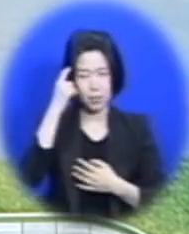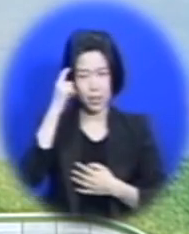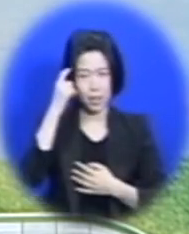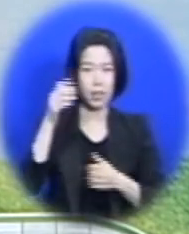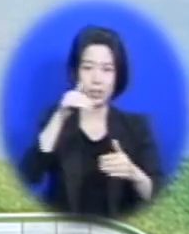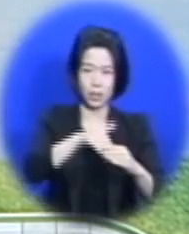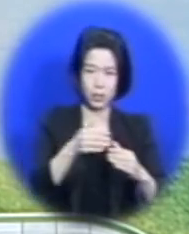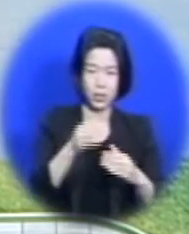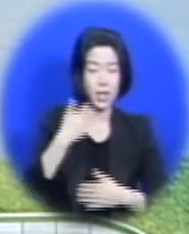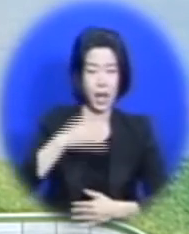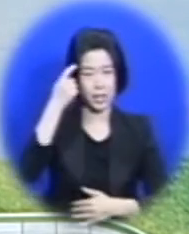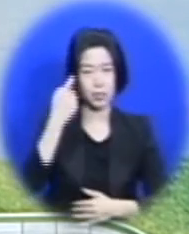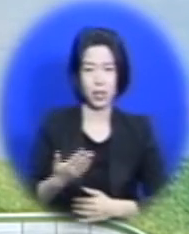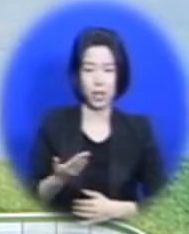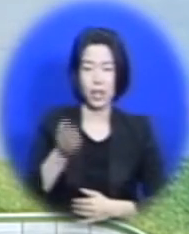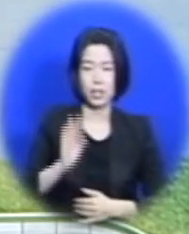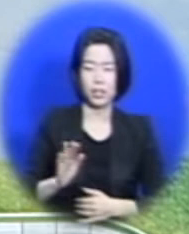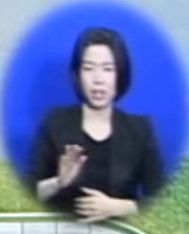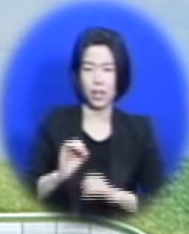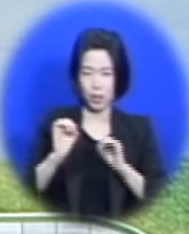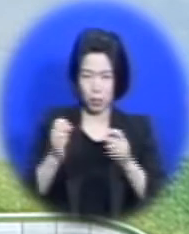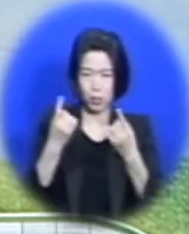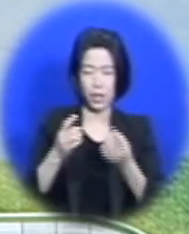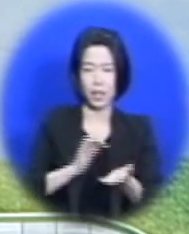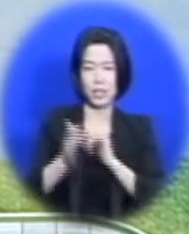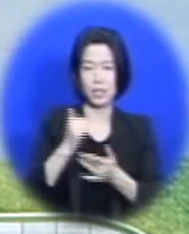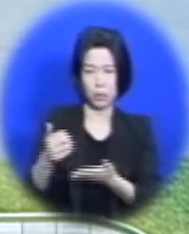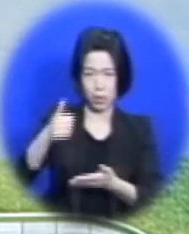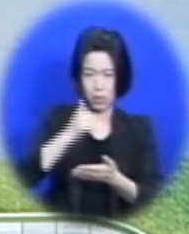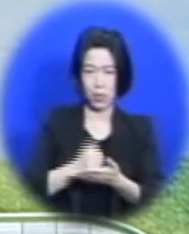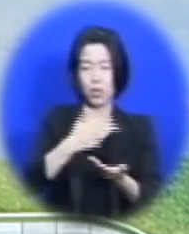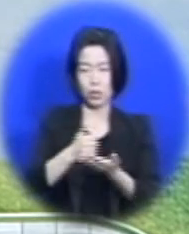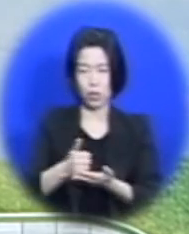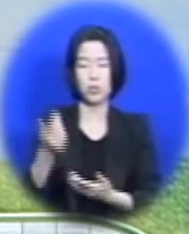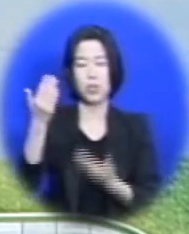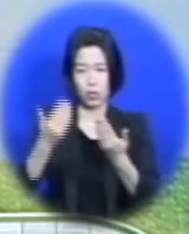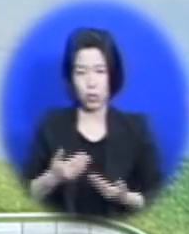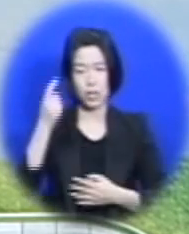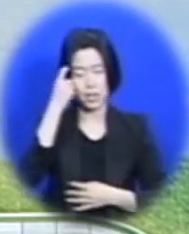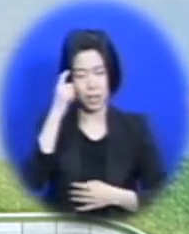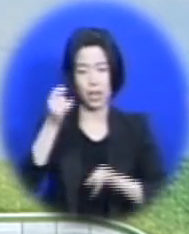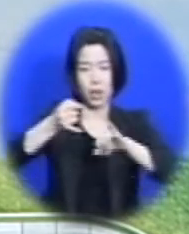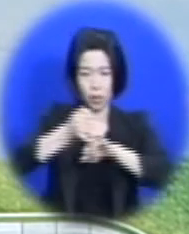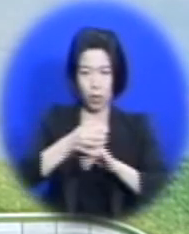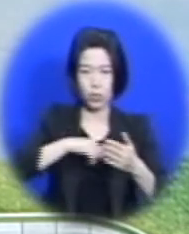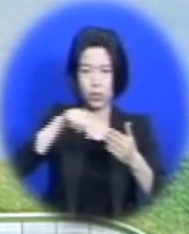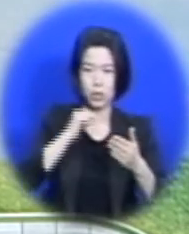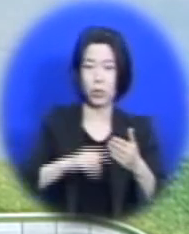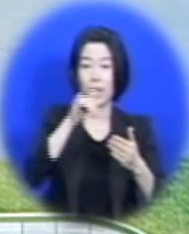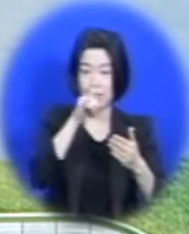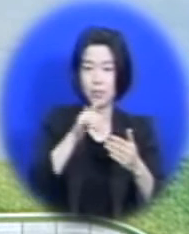아십니까? 그러나 동일하게 우리는 예수님을 영접하고 주님이 주시는 생각이 반드시 우리 속에 있다. 그